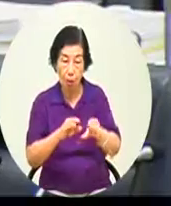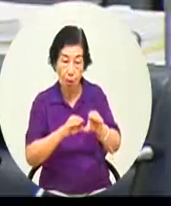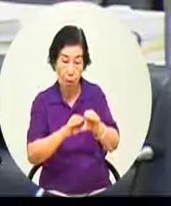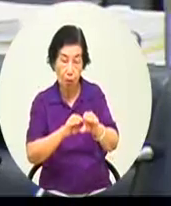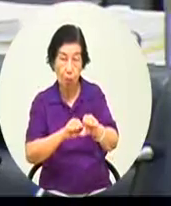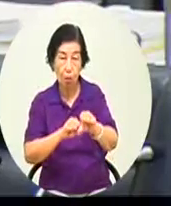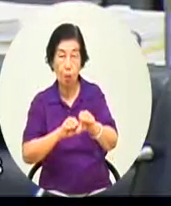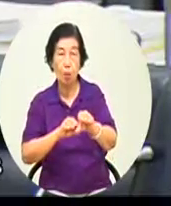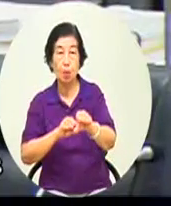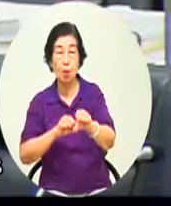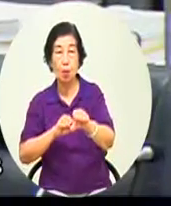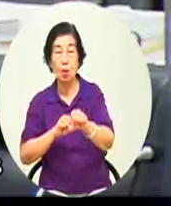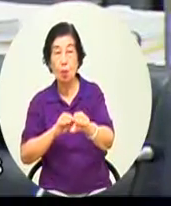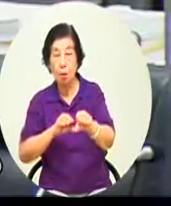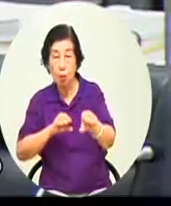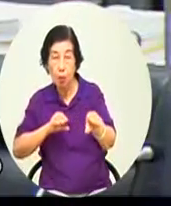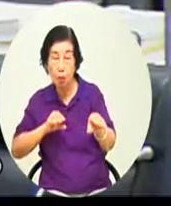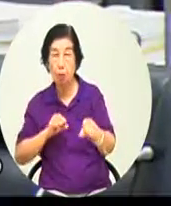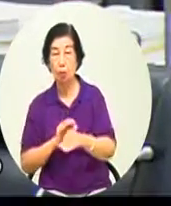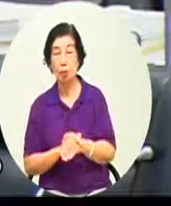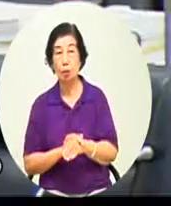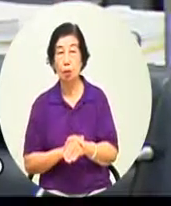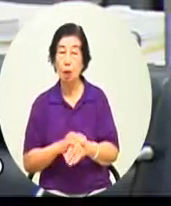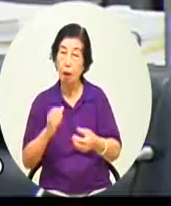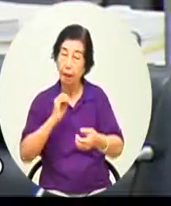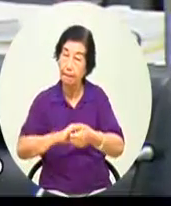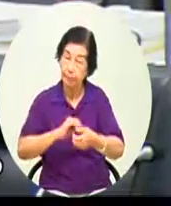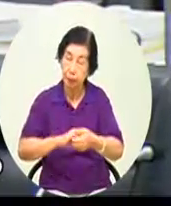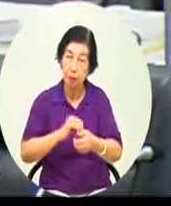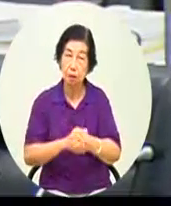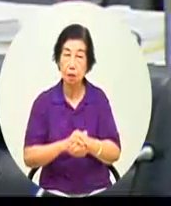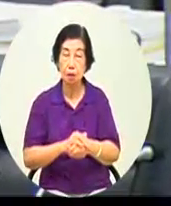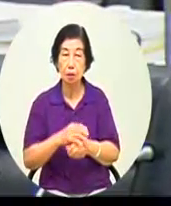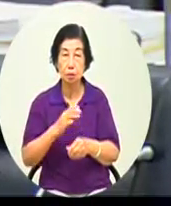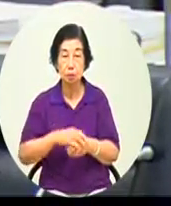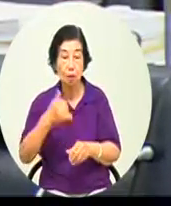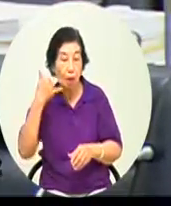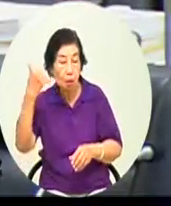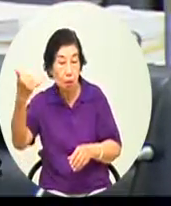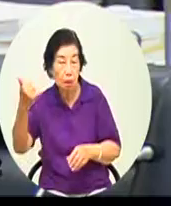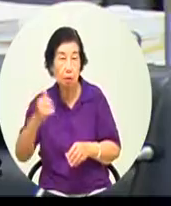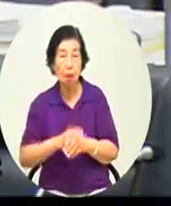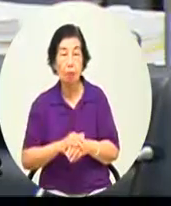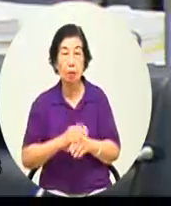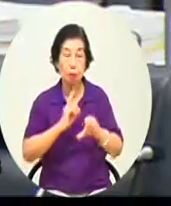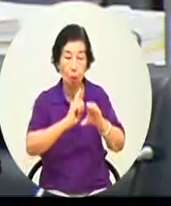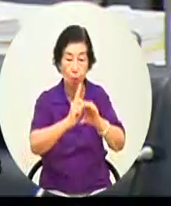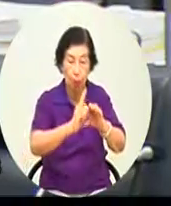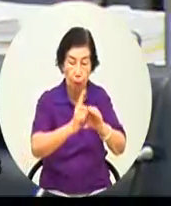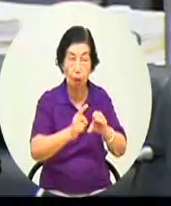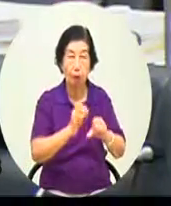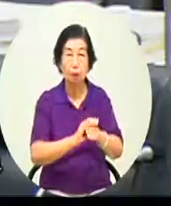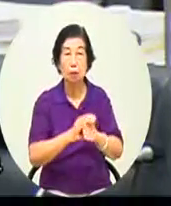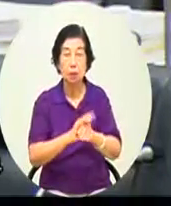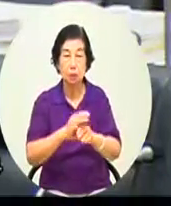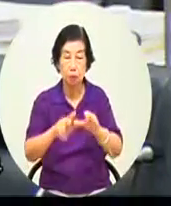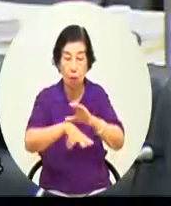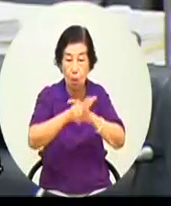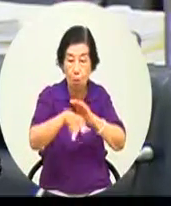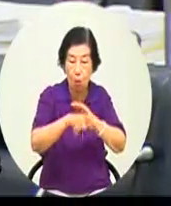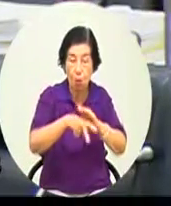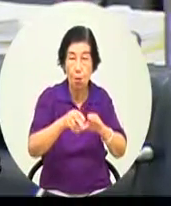我不见得有接到车队里面给我要叫车的讯息，他就必须要空车折返。